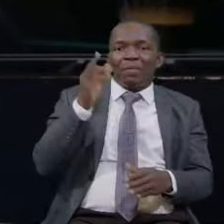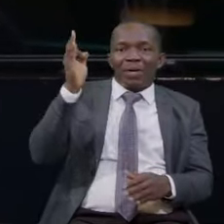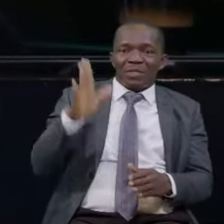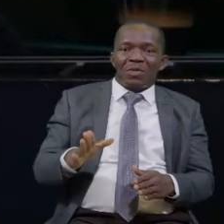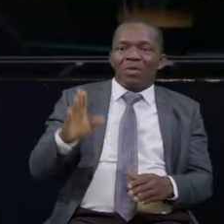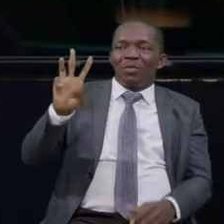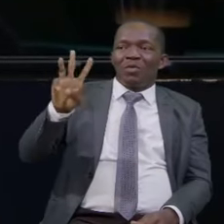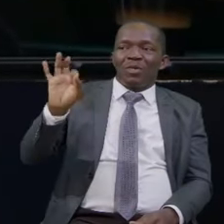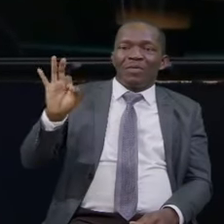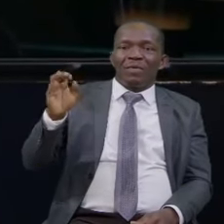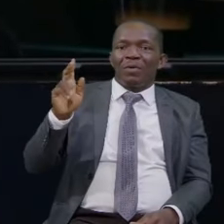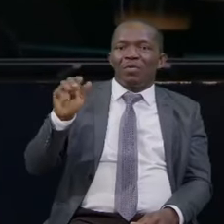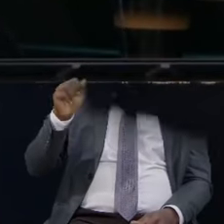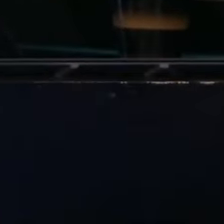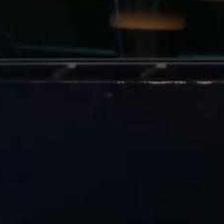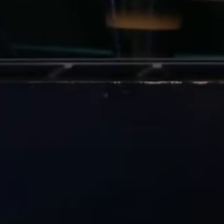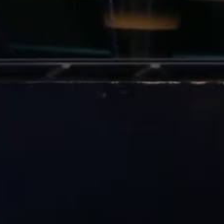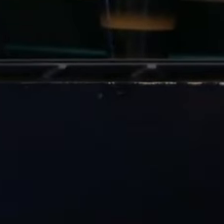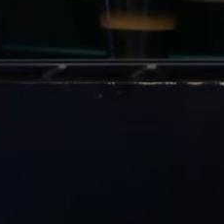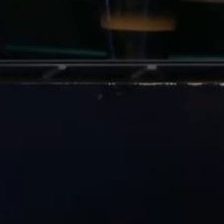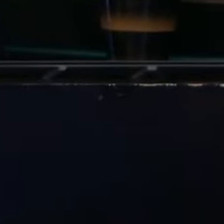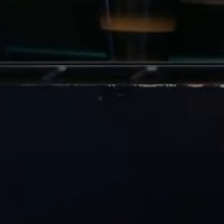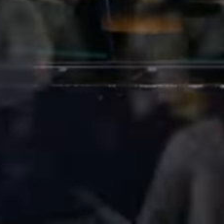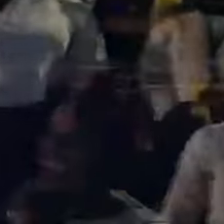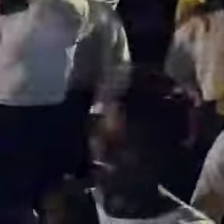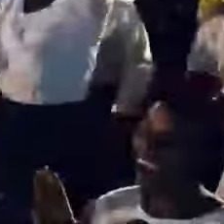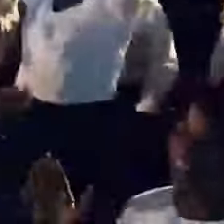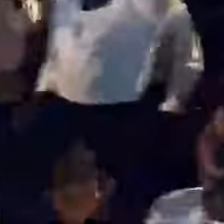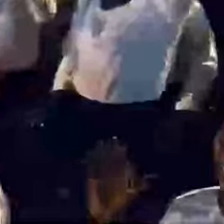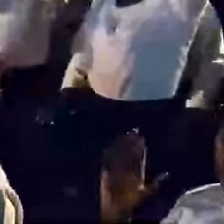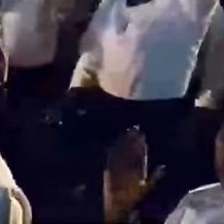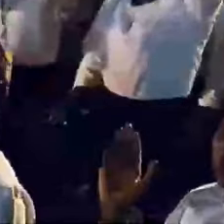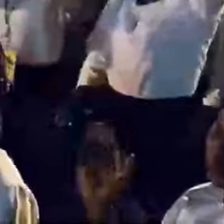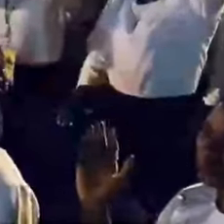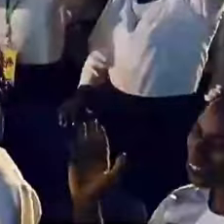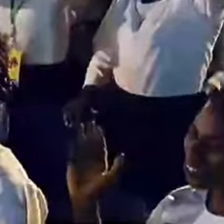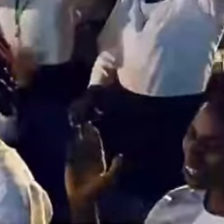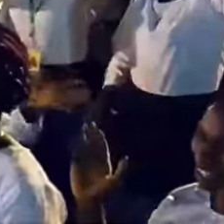Merci, pasteur. Tout le monde, gloire à Dieu.